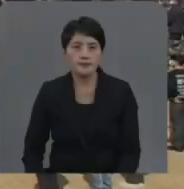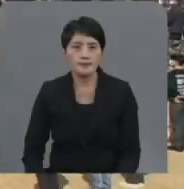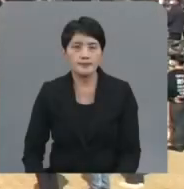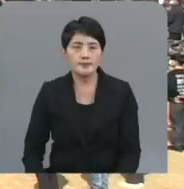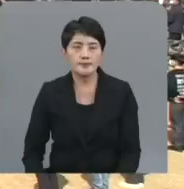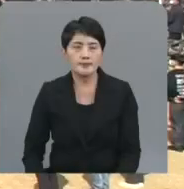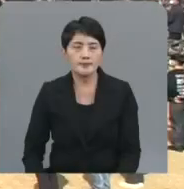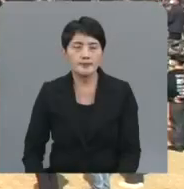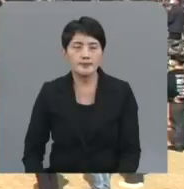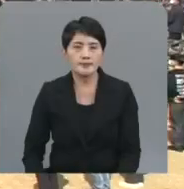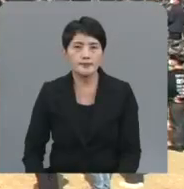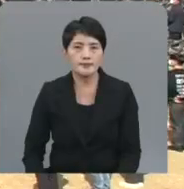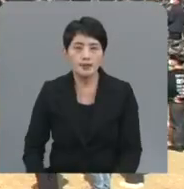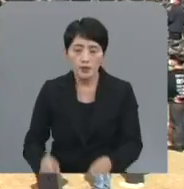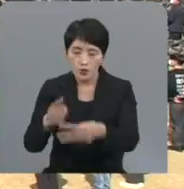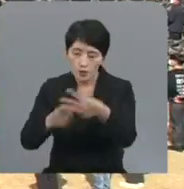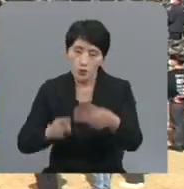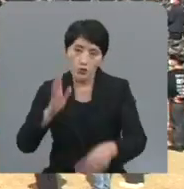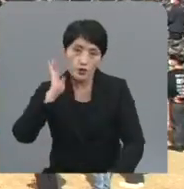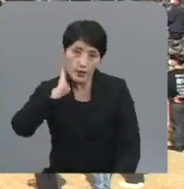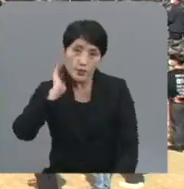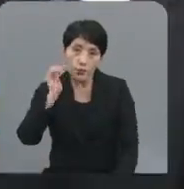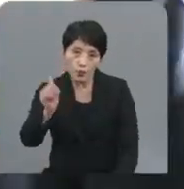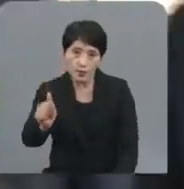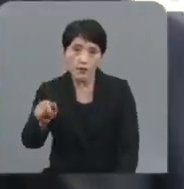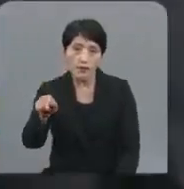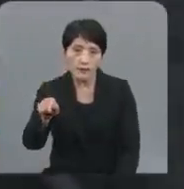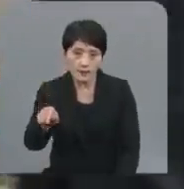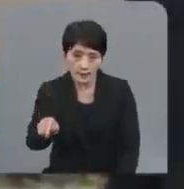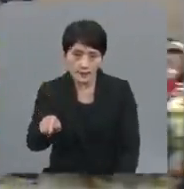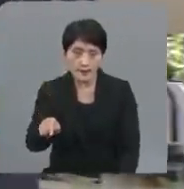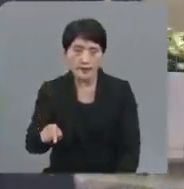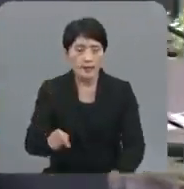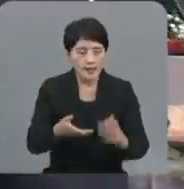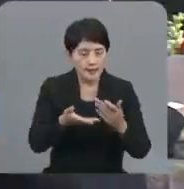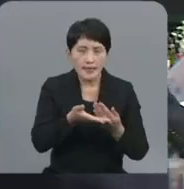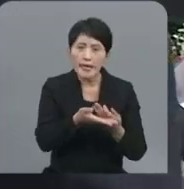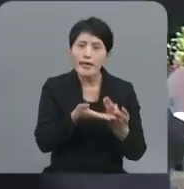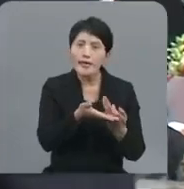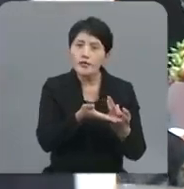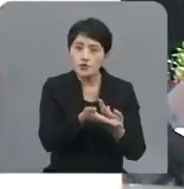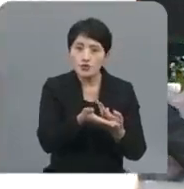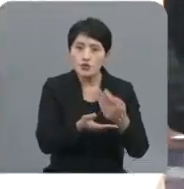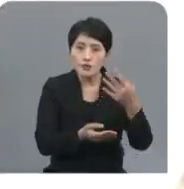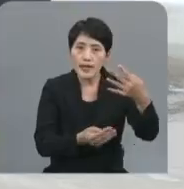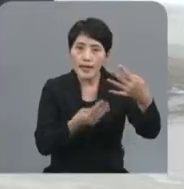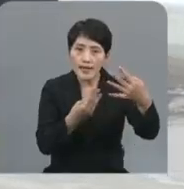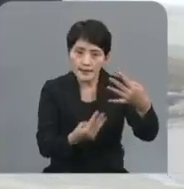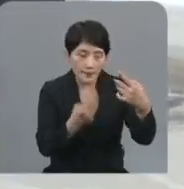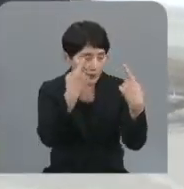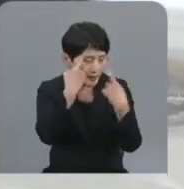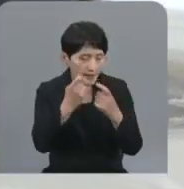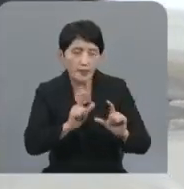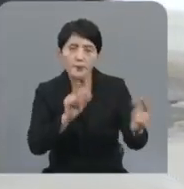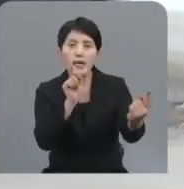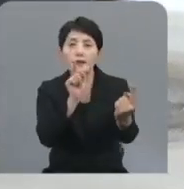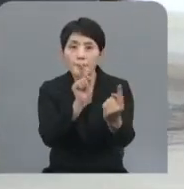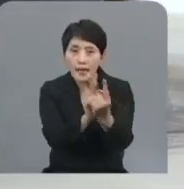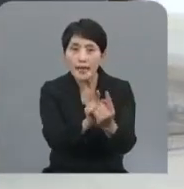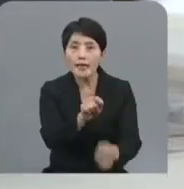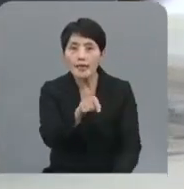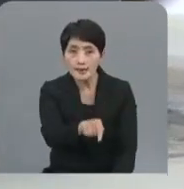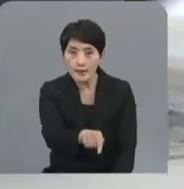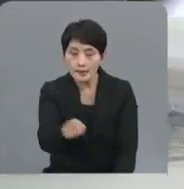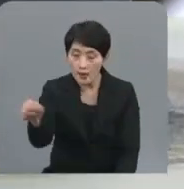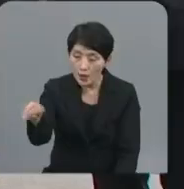nhân dịp 75 năm xảy ra cuộc nổi dậy ngày 3/4/1948 trên đảo Jeju tổng thống Hàn Quốc giun xoong nhoi đã cam